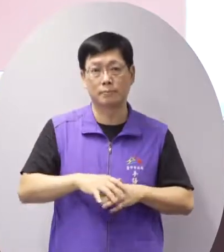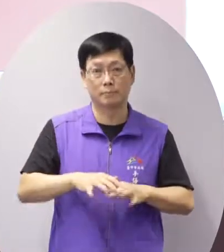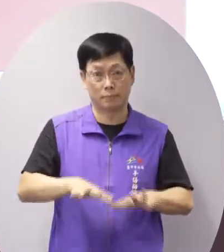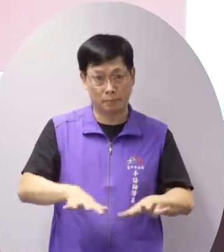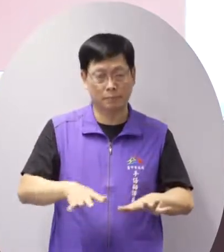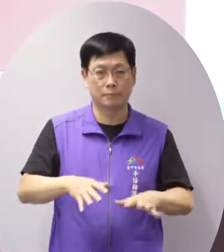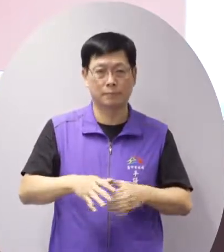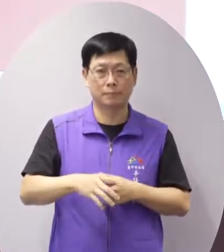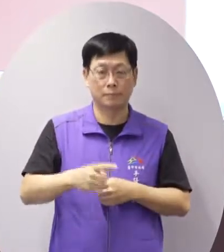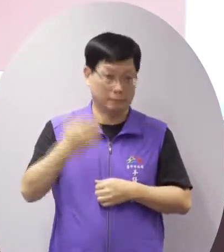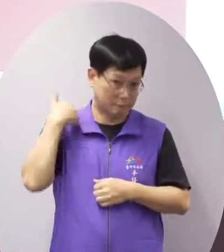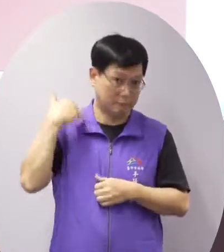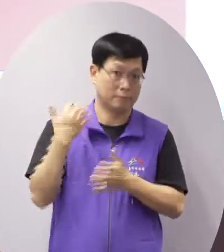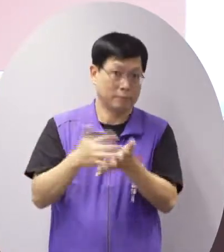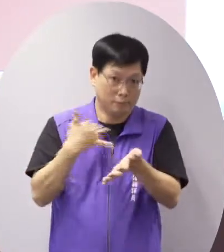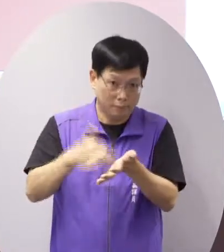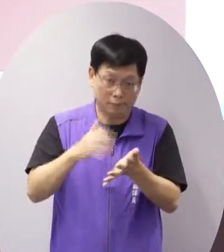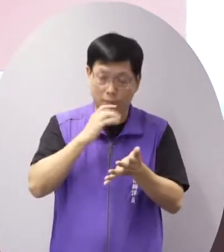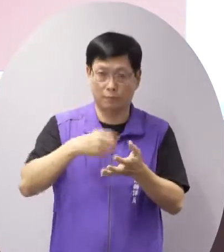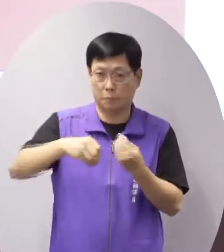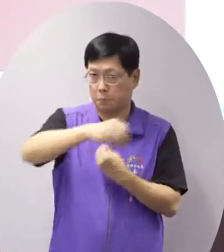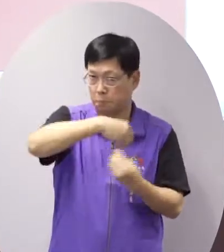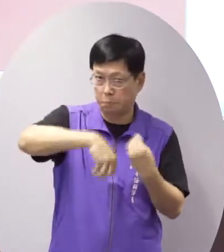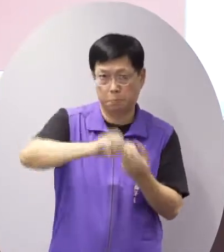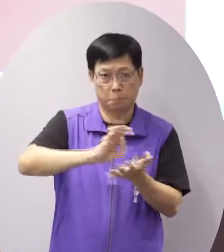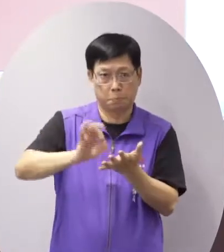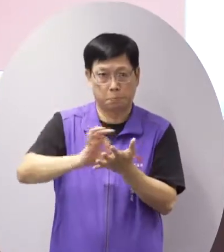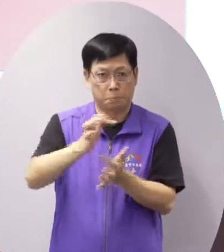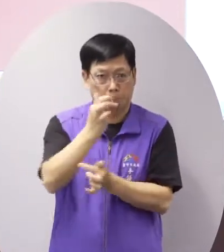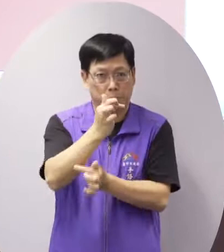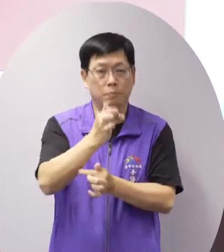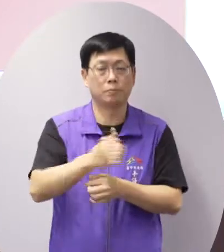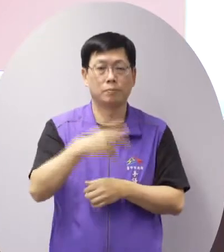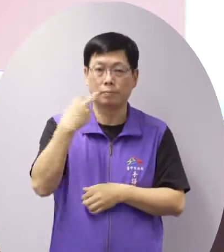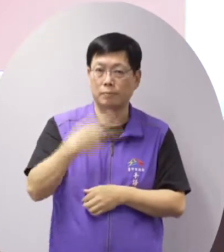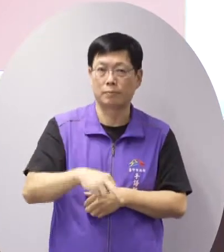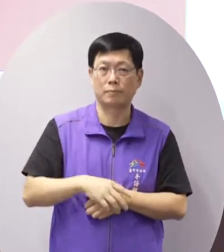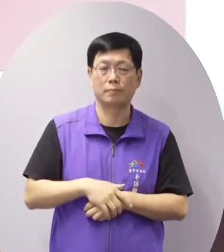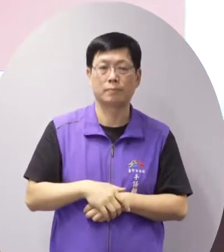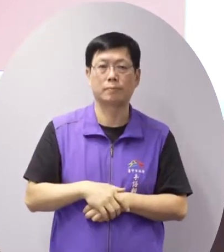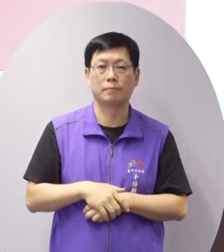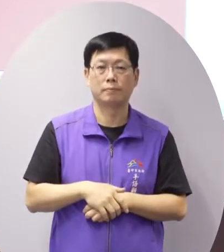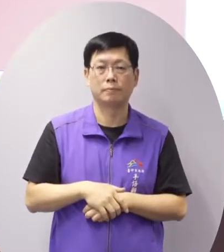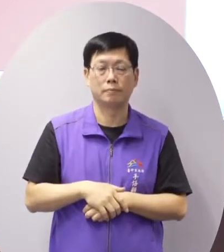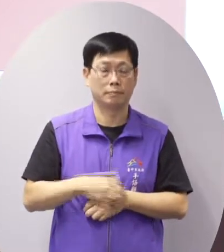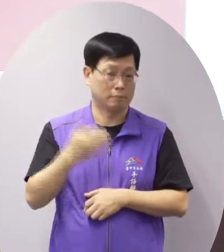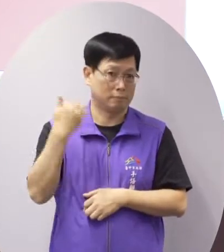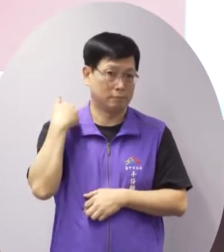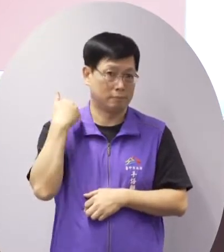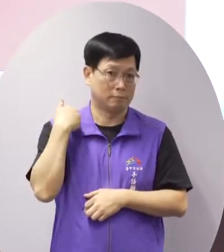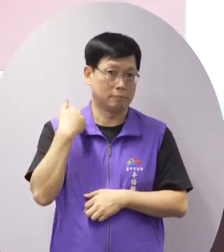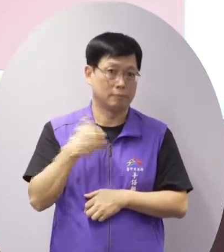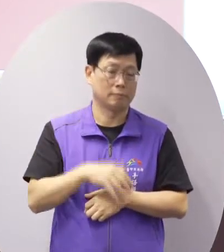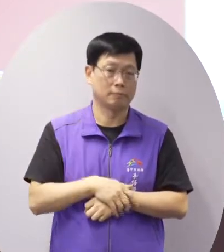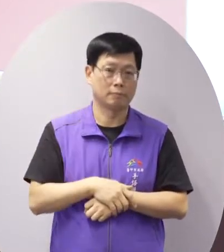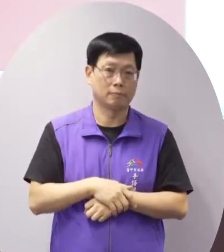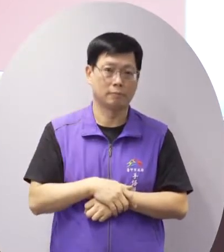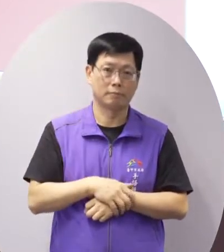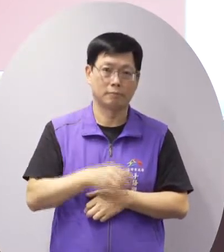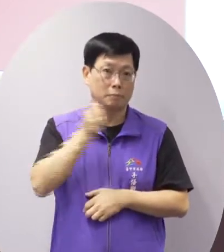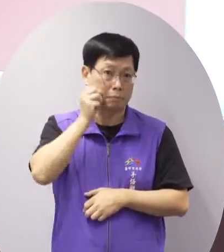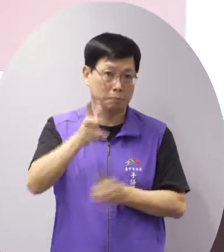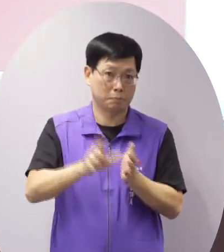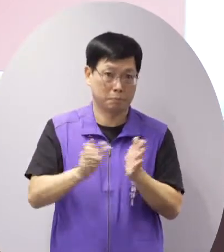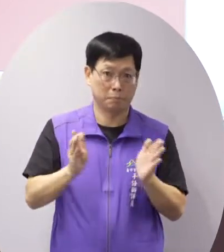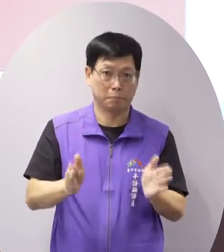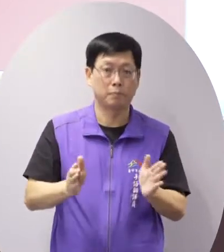把这些预算做最好的运用，那再加上在过去8个月以